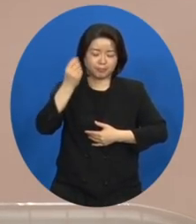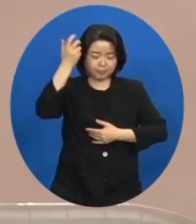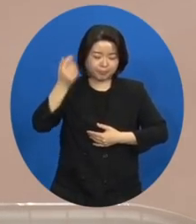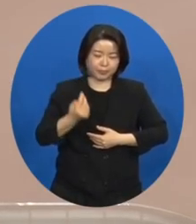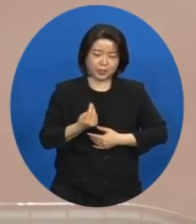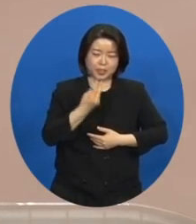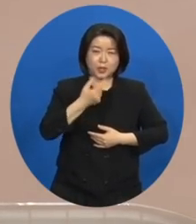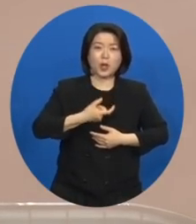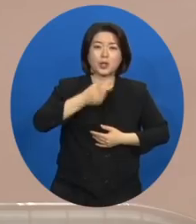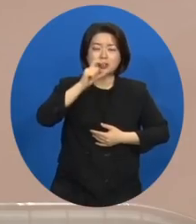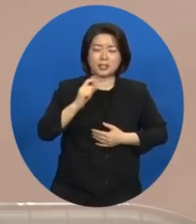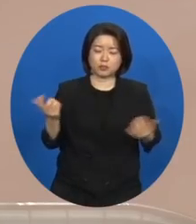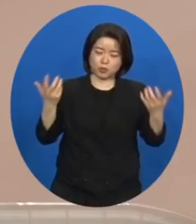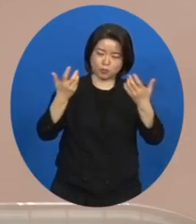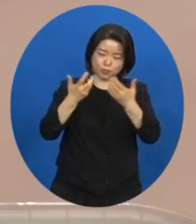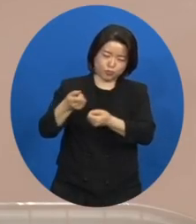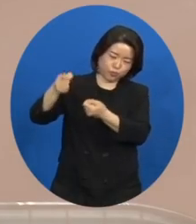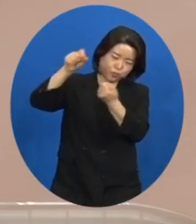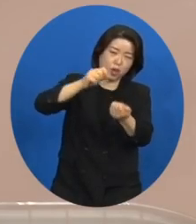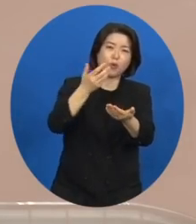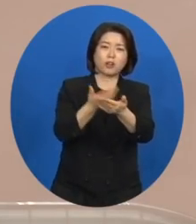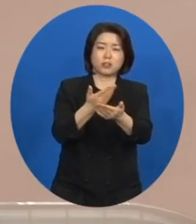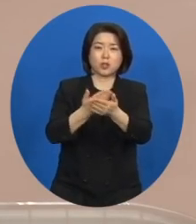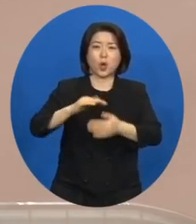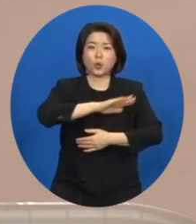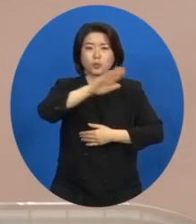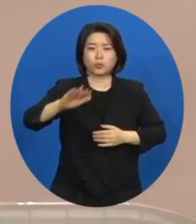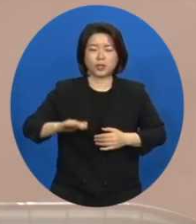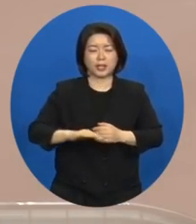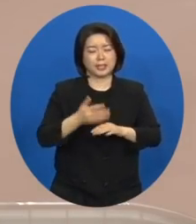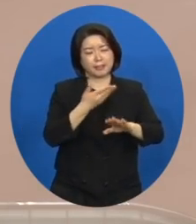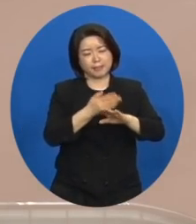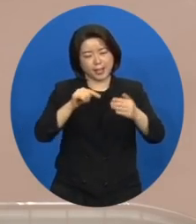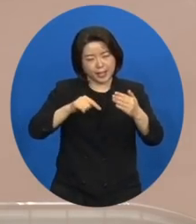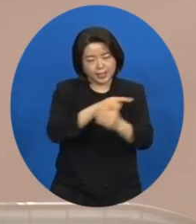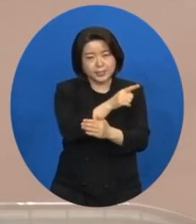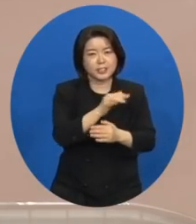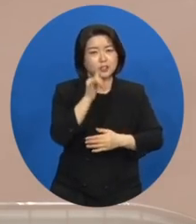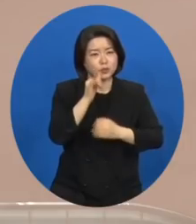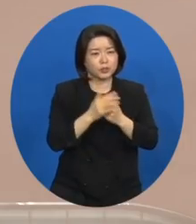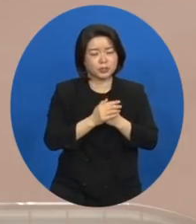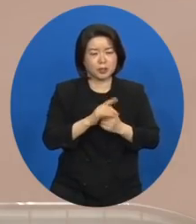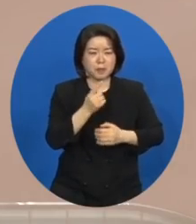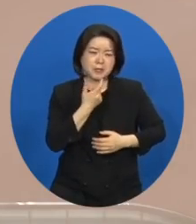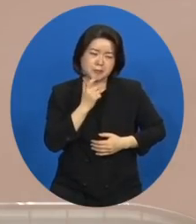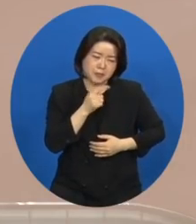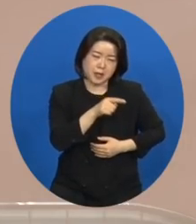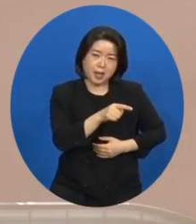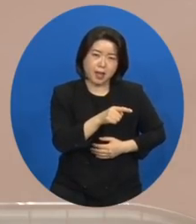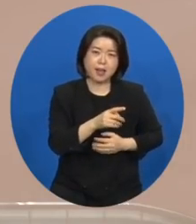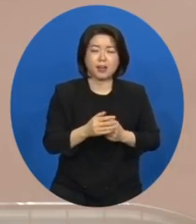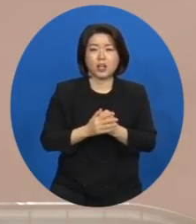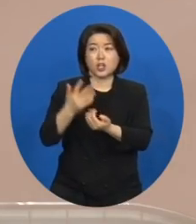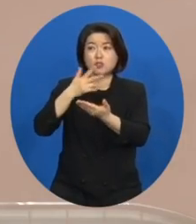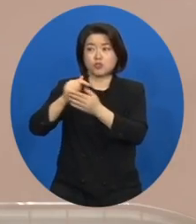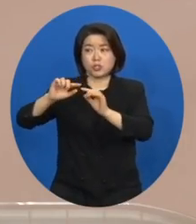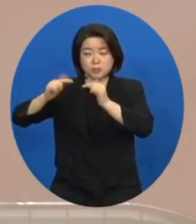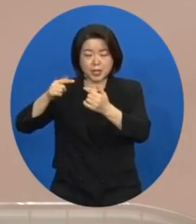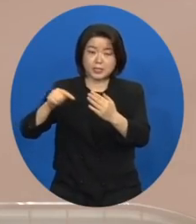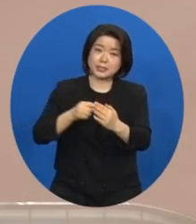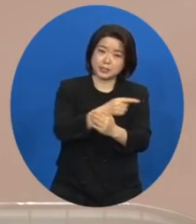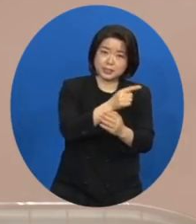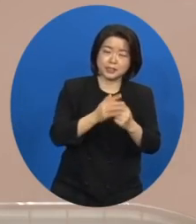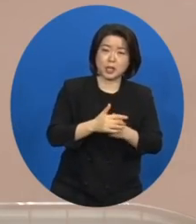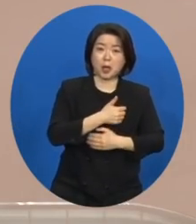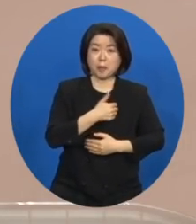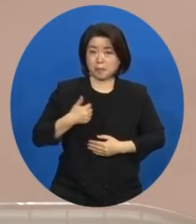채워주소서 우리의 모든 증 독과 모든 어떤 집착하고 있는 주님이 아닌 다른 것에서 만족을